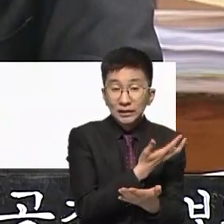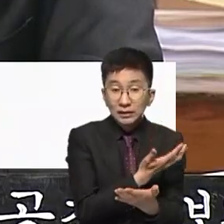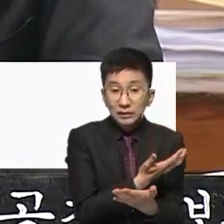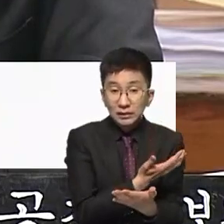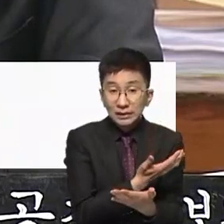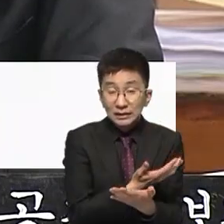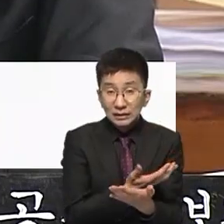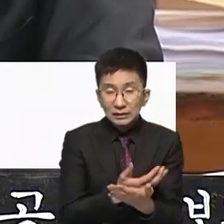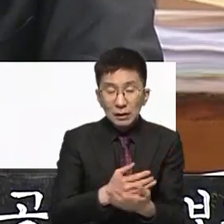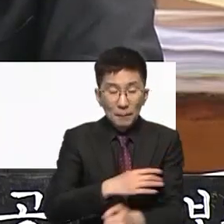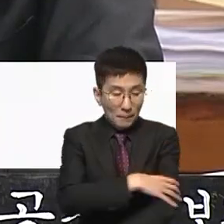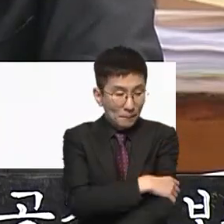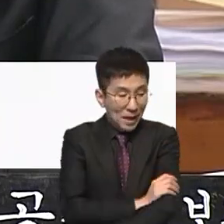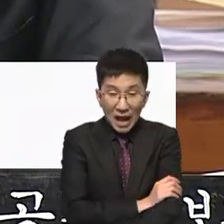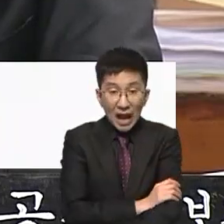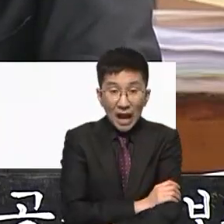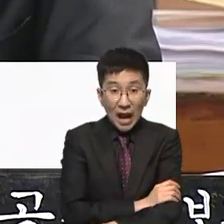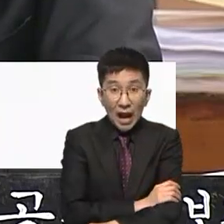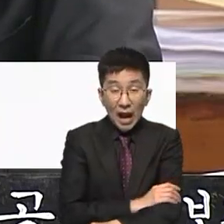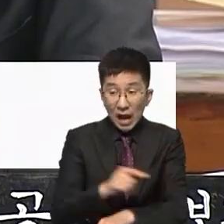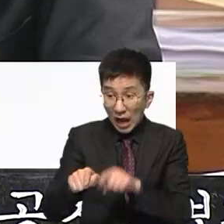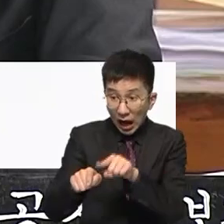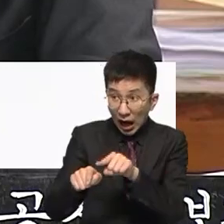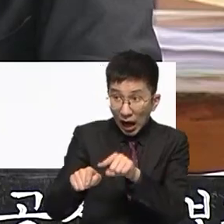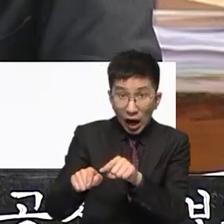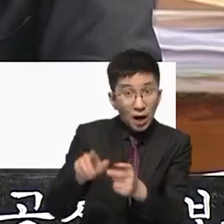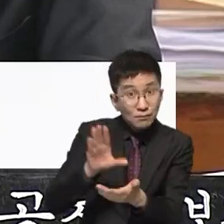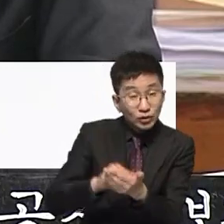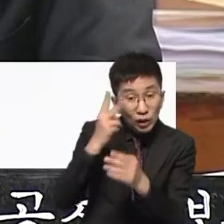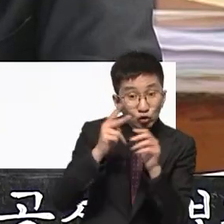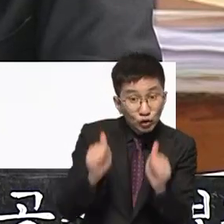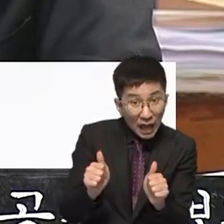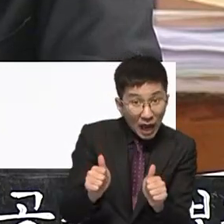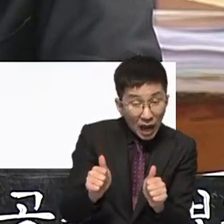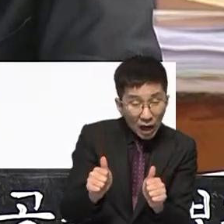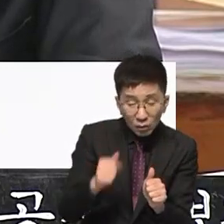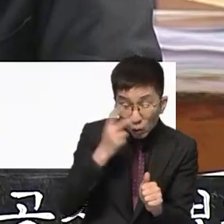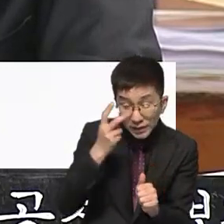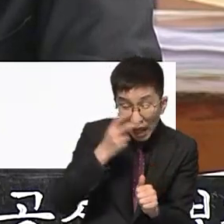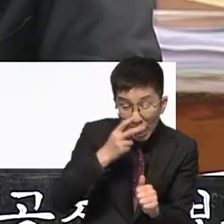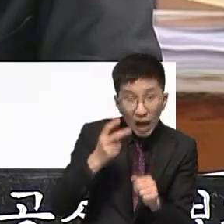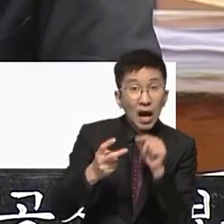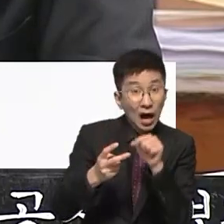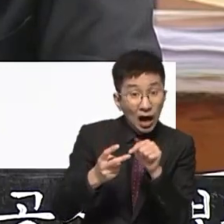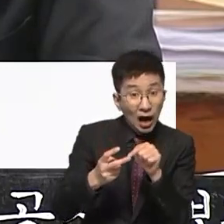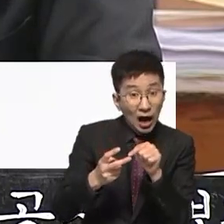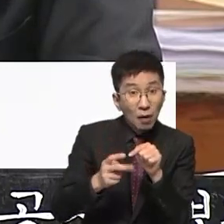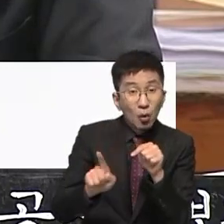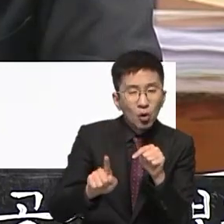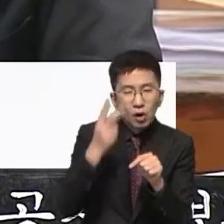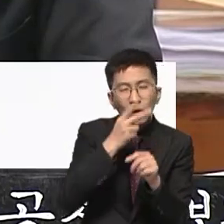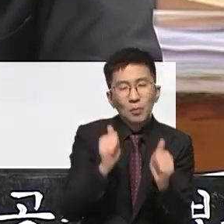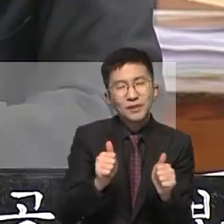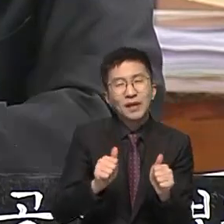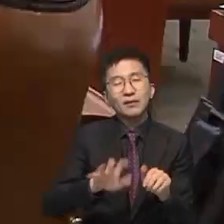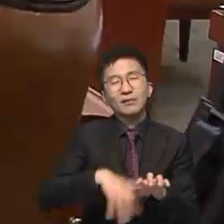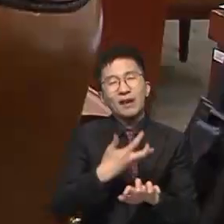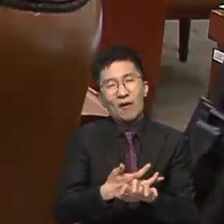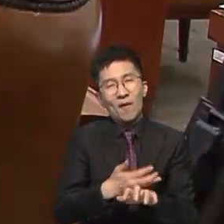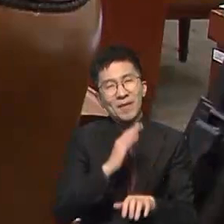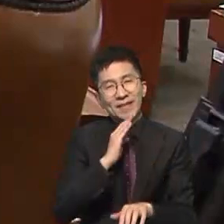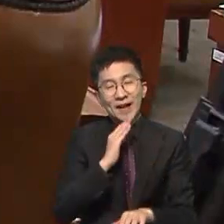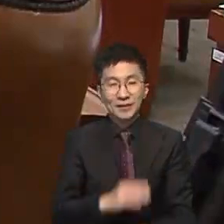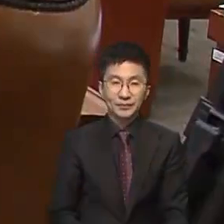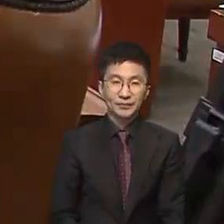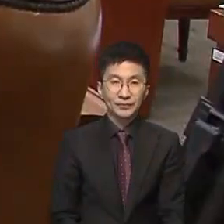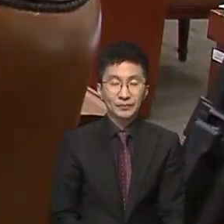그것이 국민들에게 보여주는 이런 검찰 개혁의 제대로 된 모습이라고 생각하는데